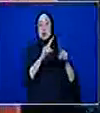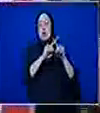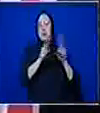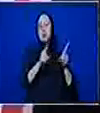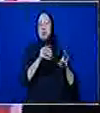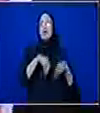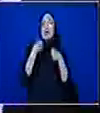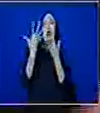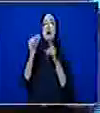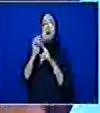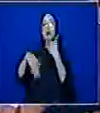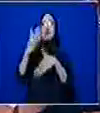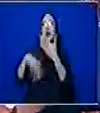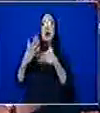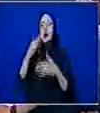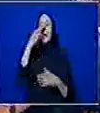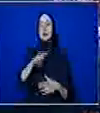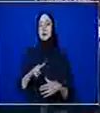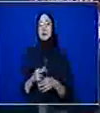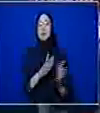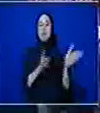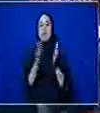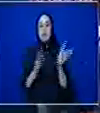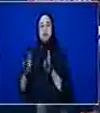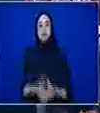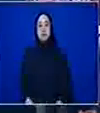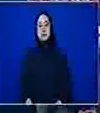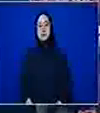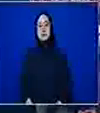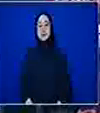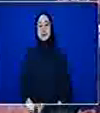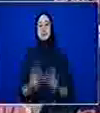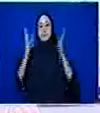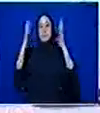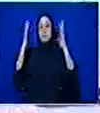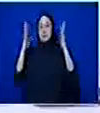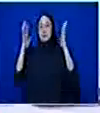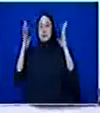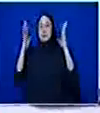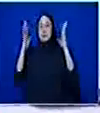Terima kasih. Baik, terima kasih. Kita berikan apresiasi kepada para calon presiden.